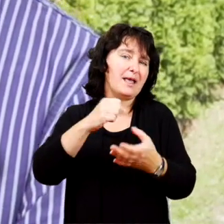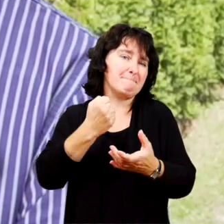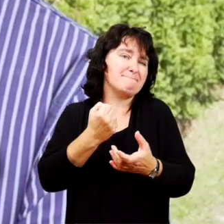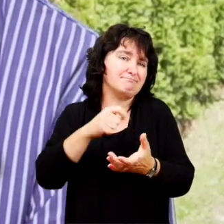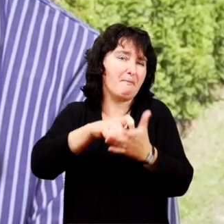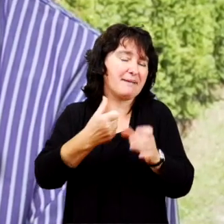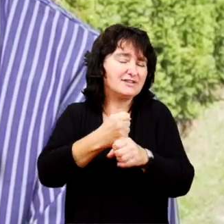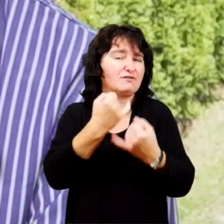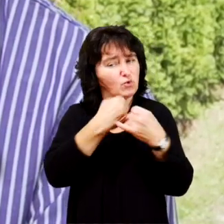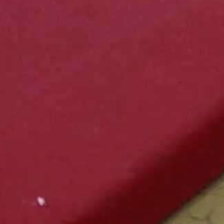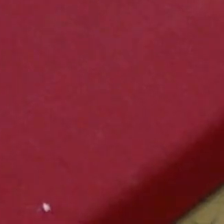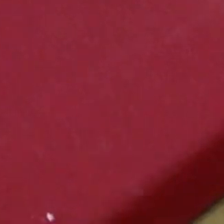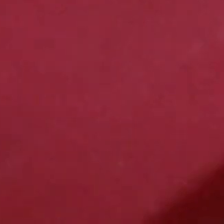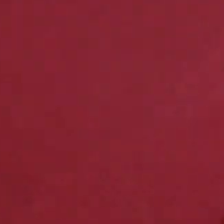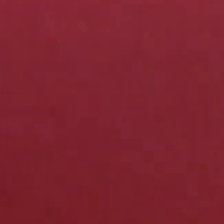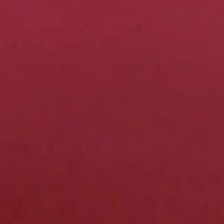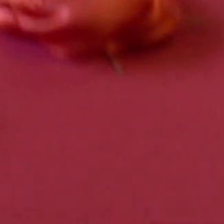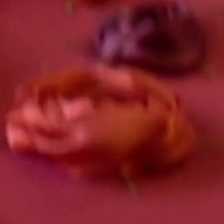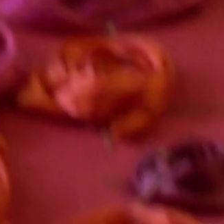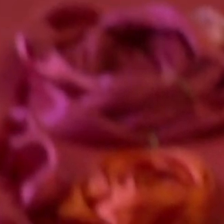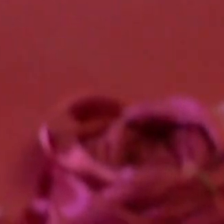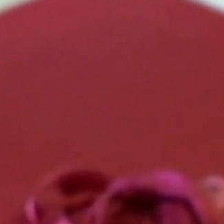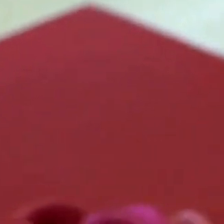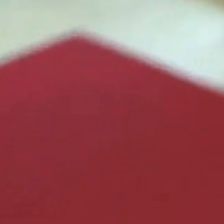w pracowniach o różnym charakterze.